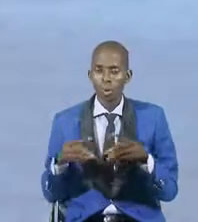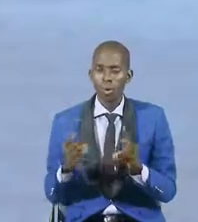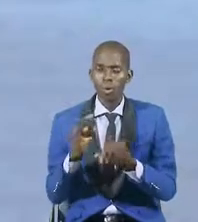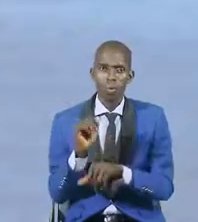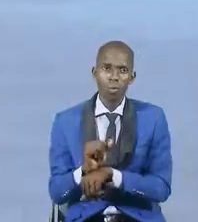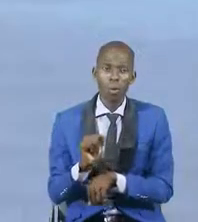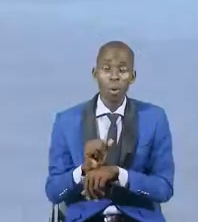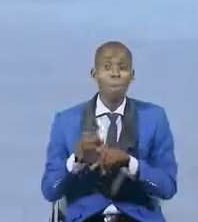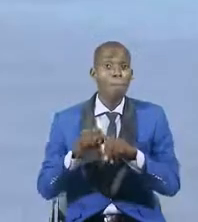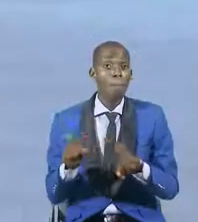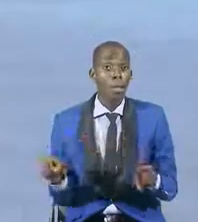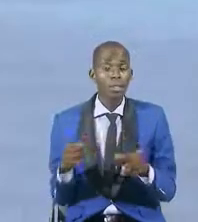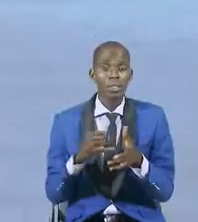d'opérations,